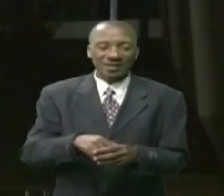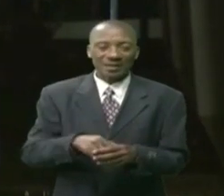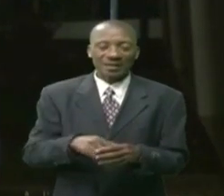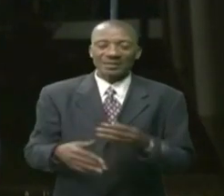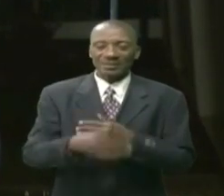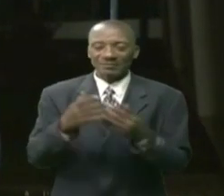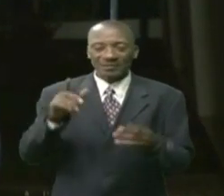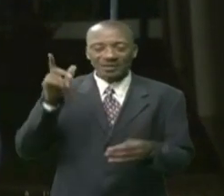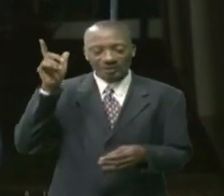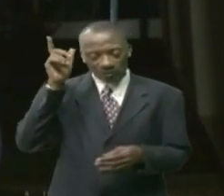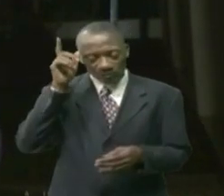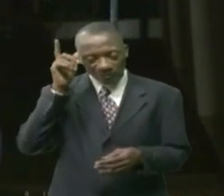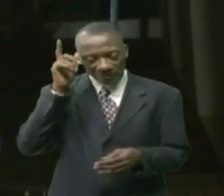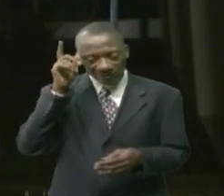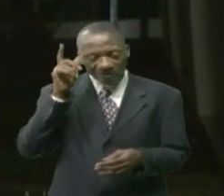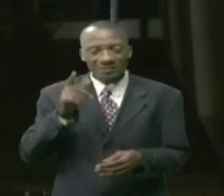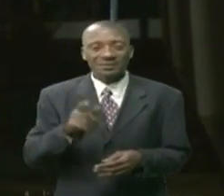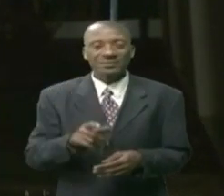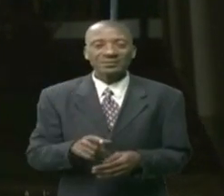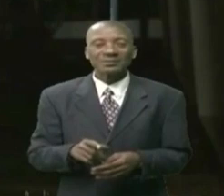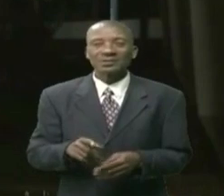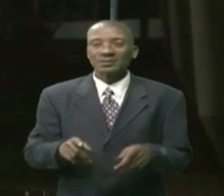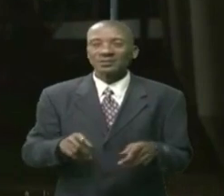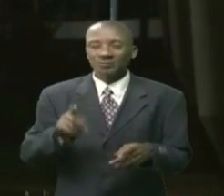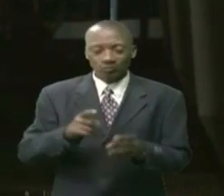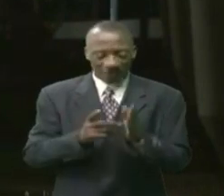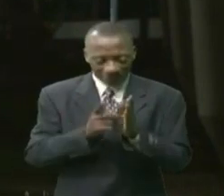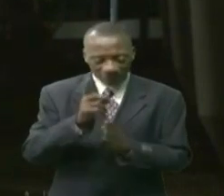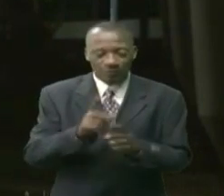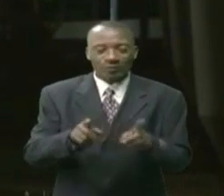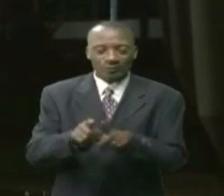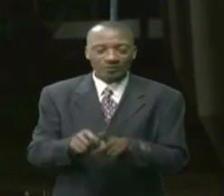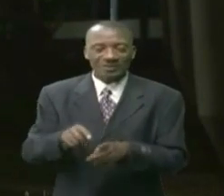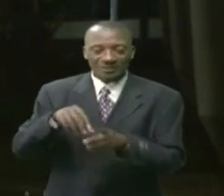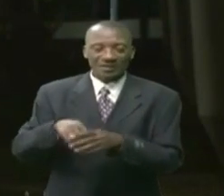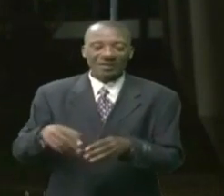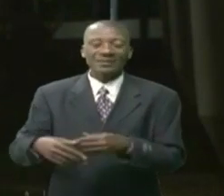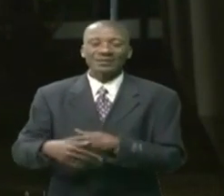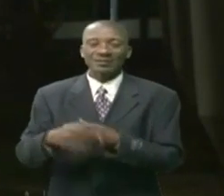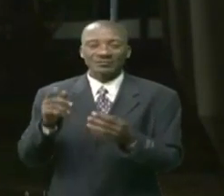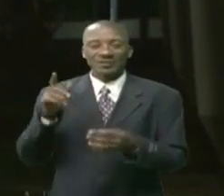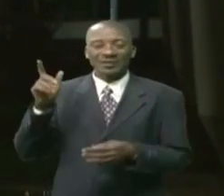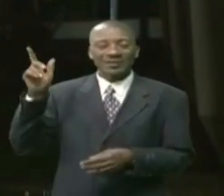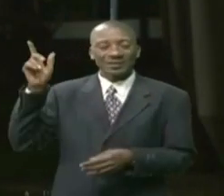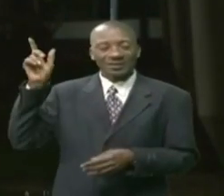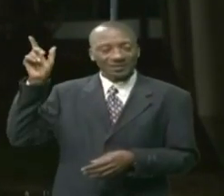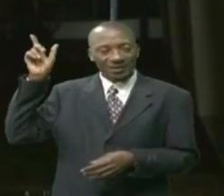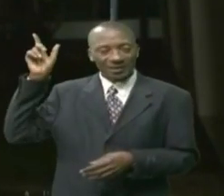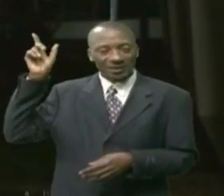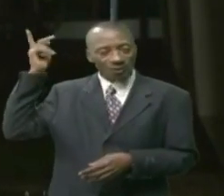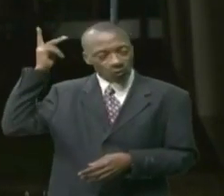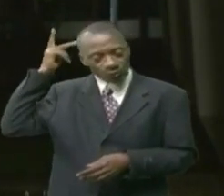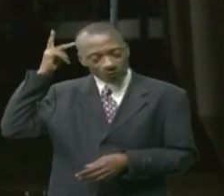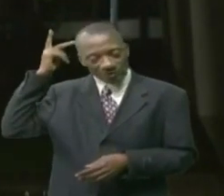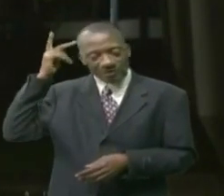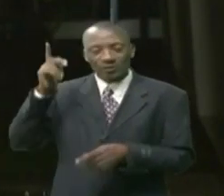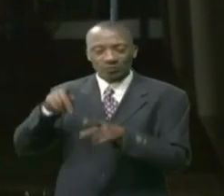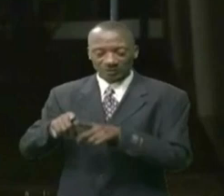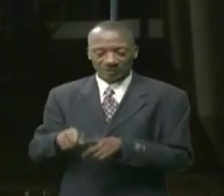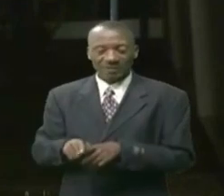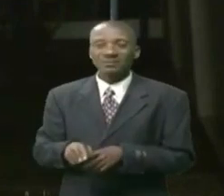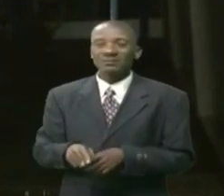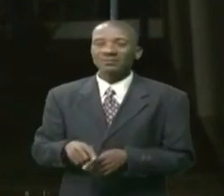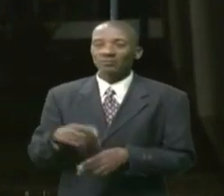de Kolwezi, œuvre signée Fifi Masuka Saini, gouverneur de province qualifié par les habitants de